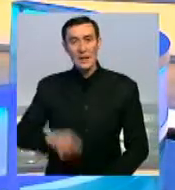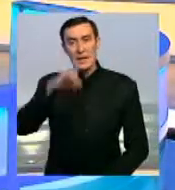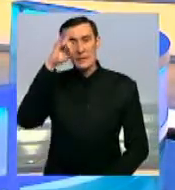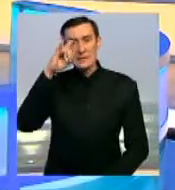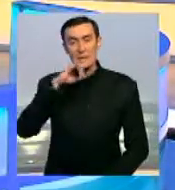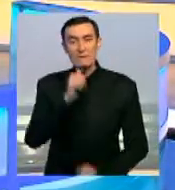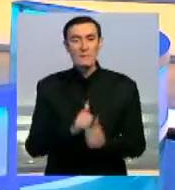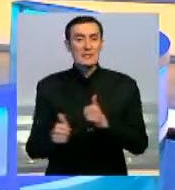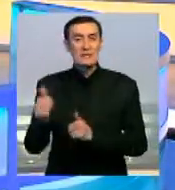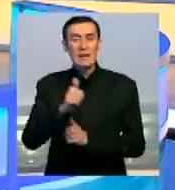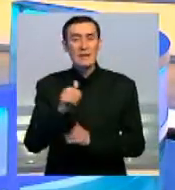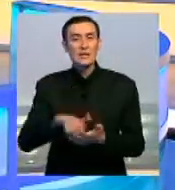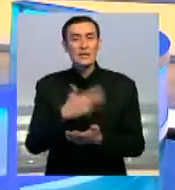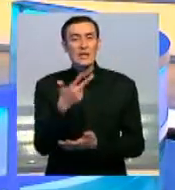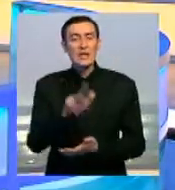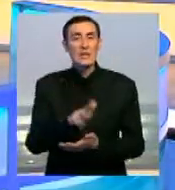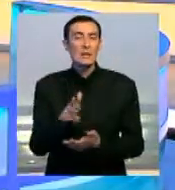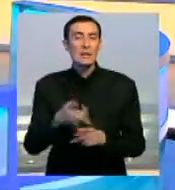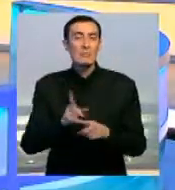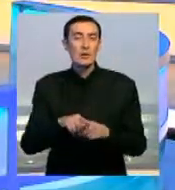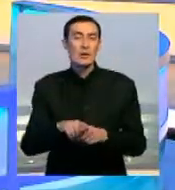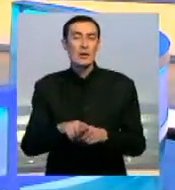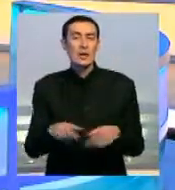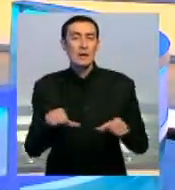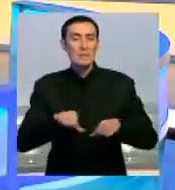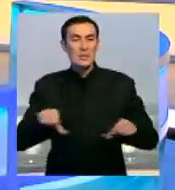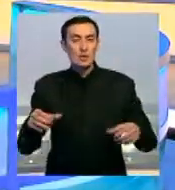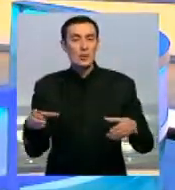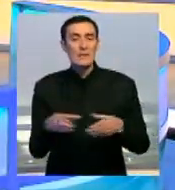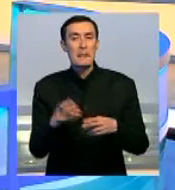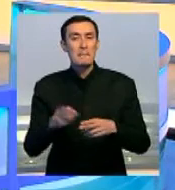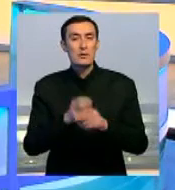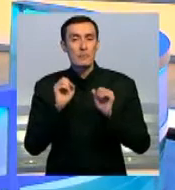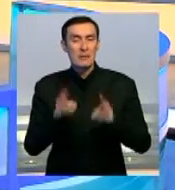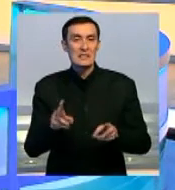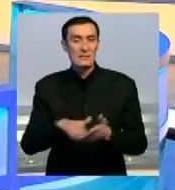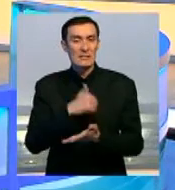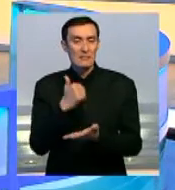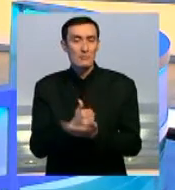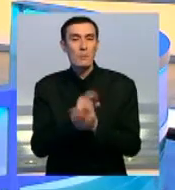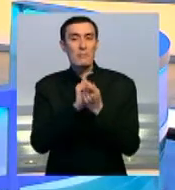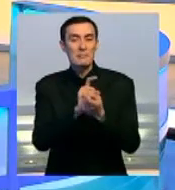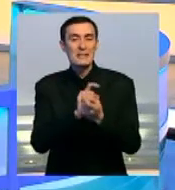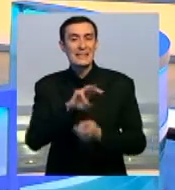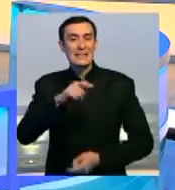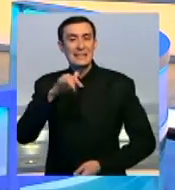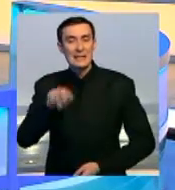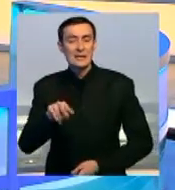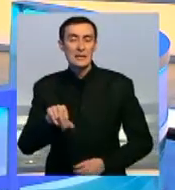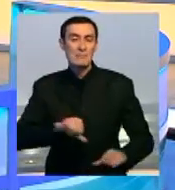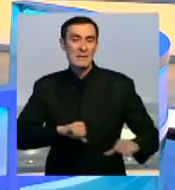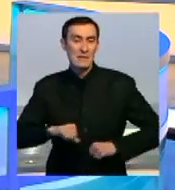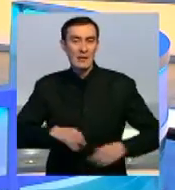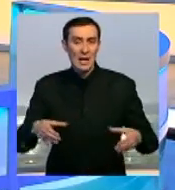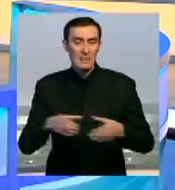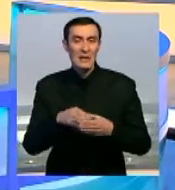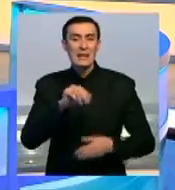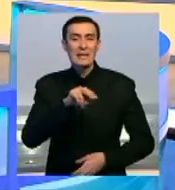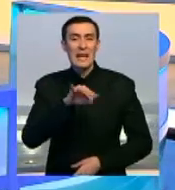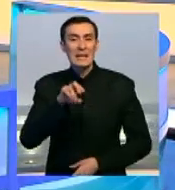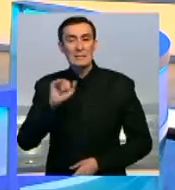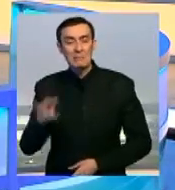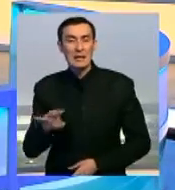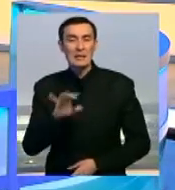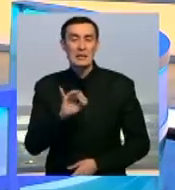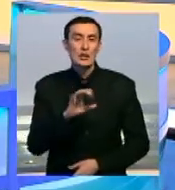Казахстан возглавляет 3 наиболее ответственных санкционных комитета Совета безопасности ООН по борьбе с ИГИЛ и Аль-Каидой, движением Талибан, а также